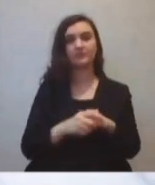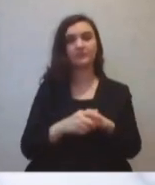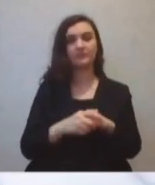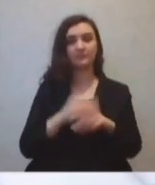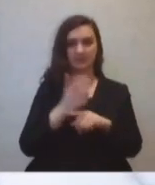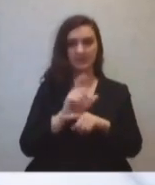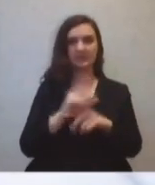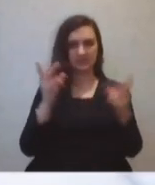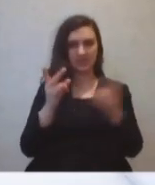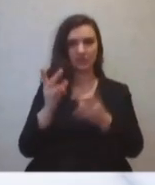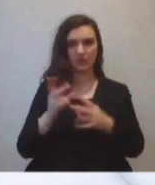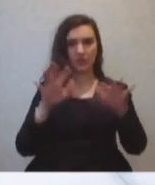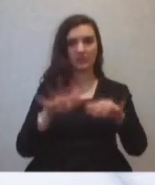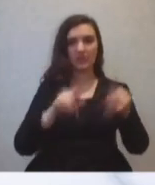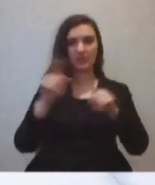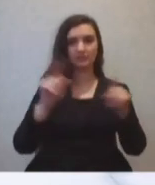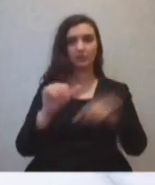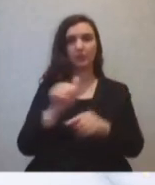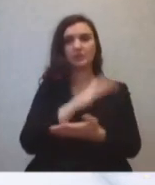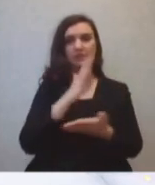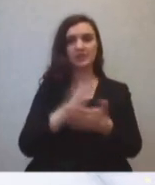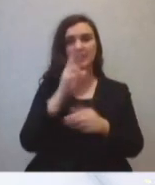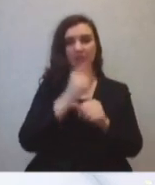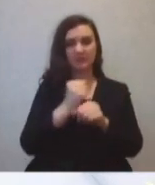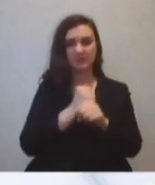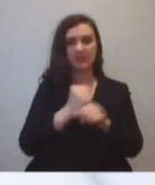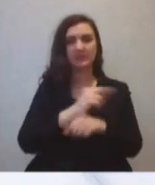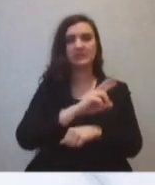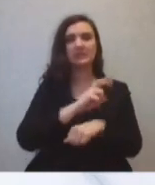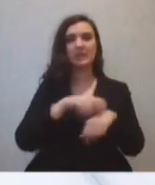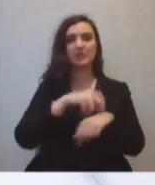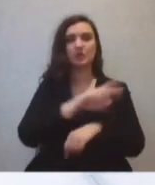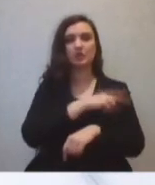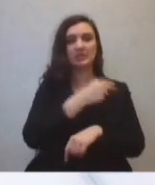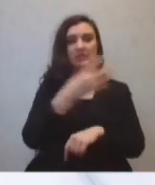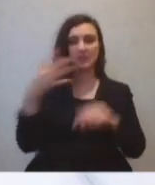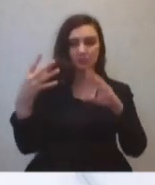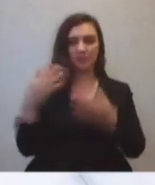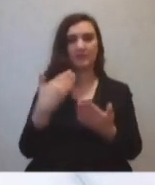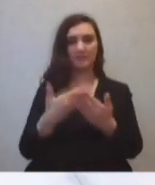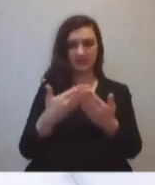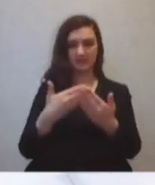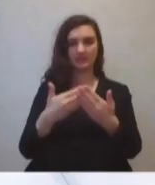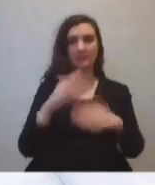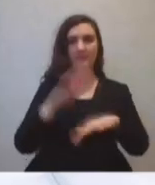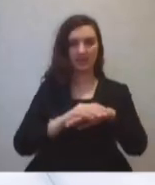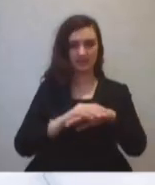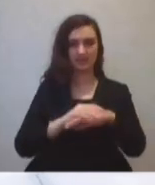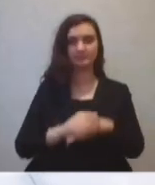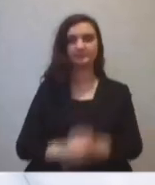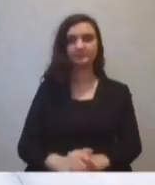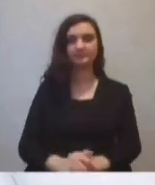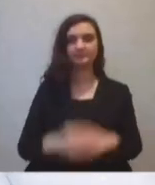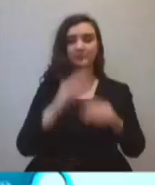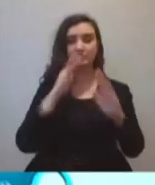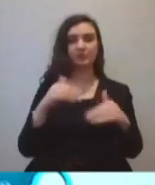ძალიან საჭირო ობიექტებშიც კი, როგორიც გახლავთ აფთიაქი, სამედიცინო დაწესებულება, მაგალითად ბანკი და ასე შემდეგ.